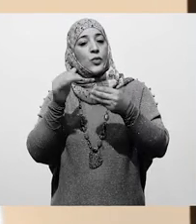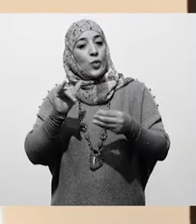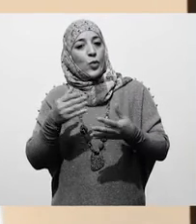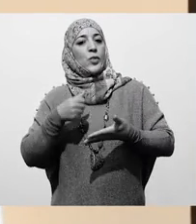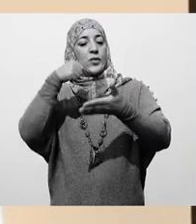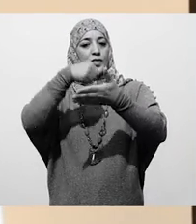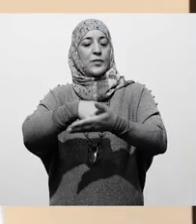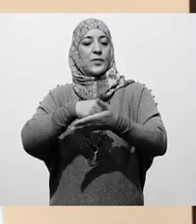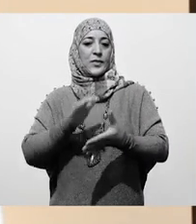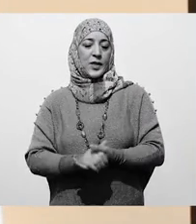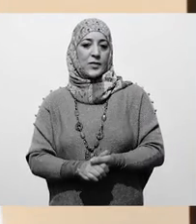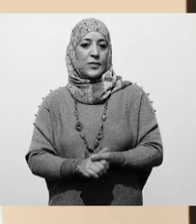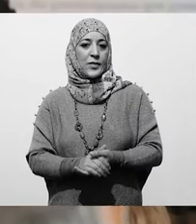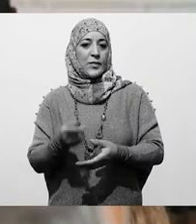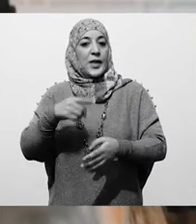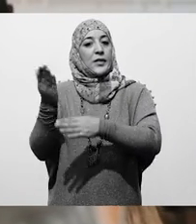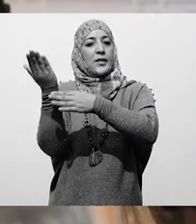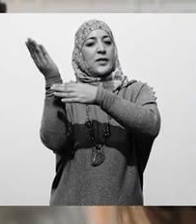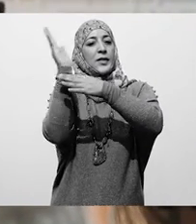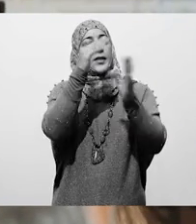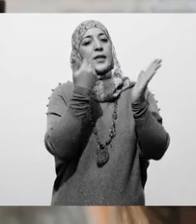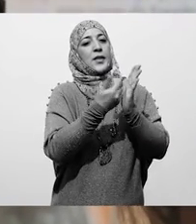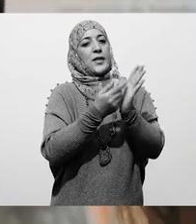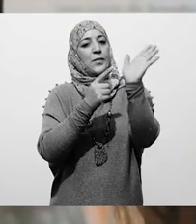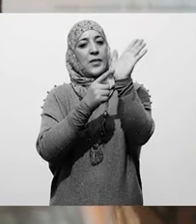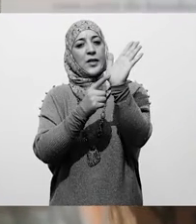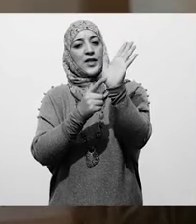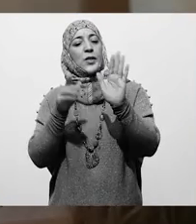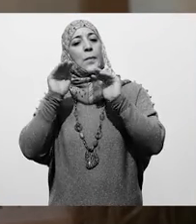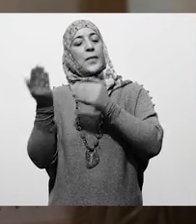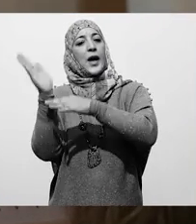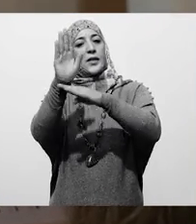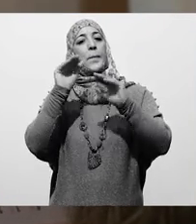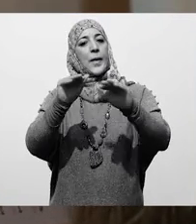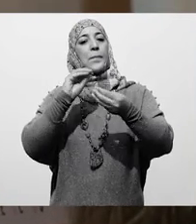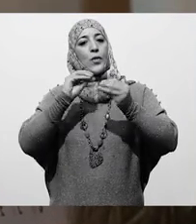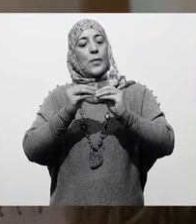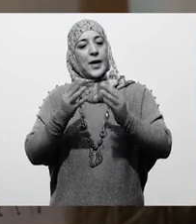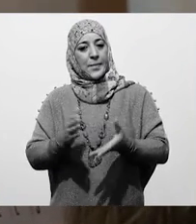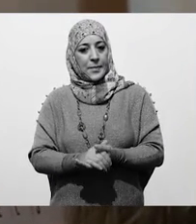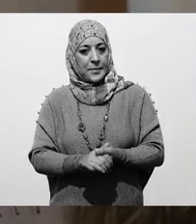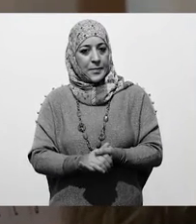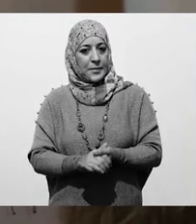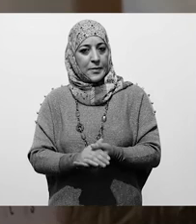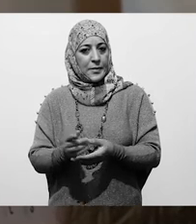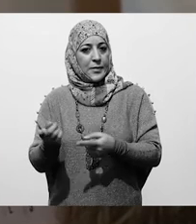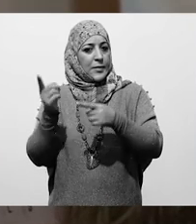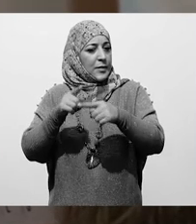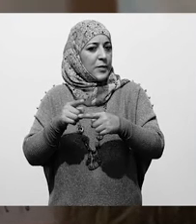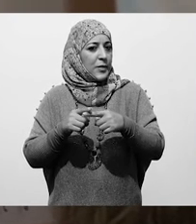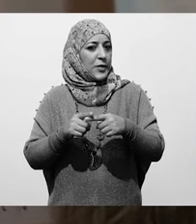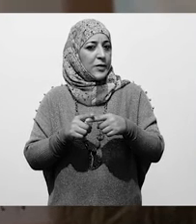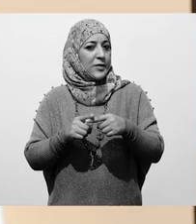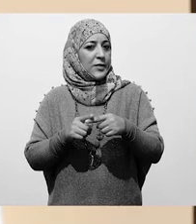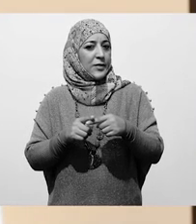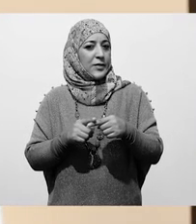minimum pour avoir une vie saine et décente. Un témoignage, là où je vais, j'ai le même problème, aucune accessibilité. Des fois, les